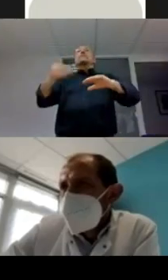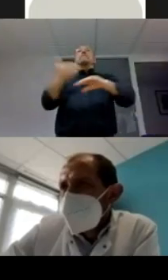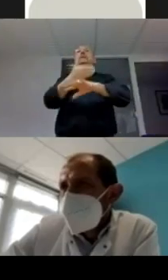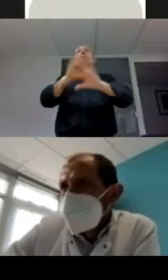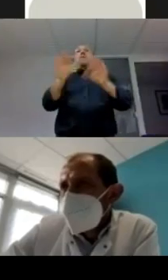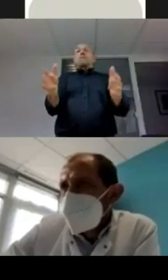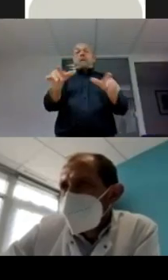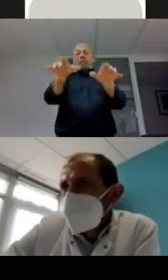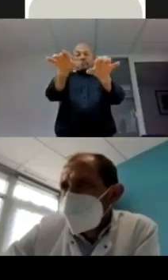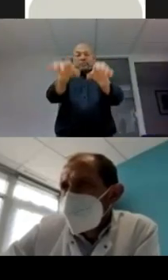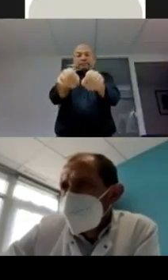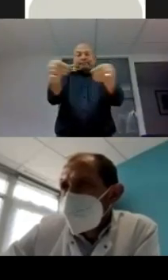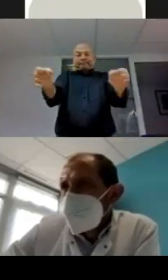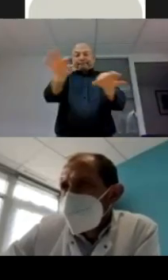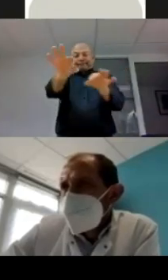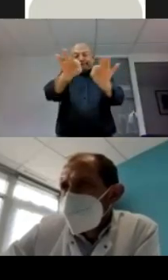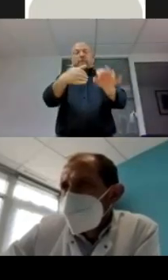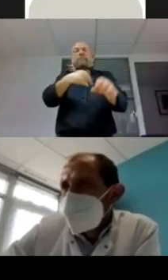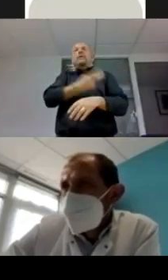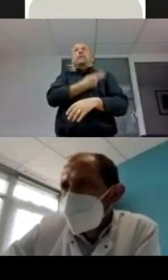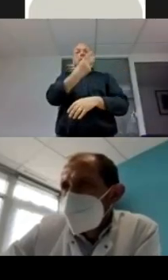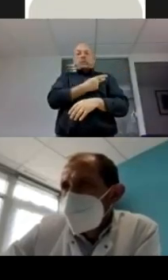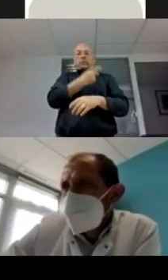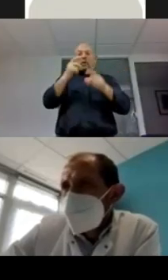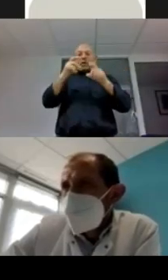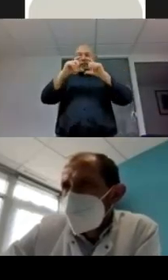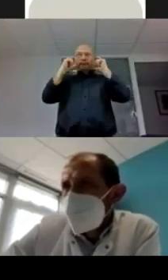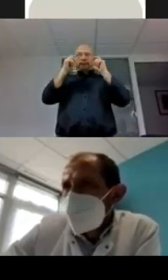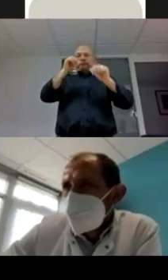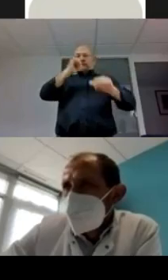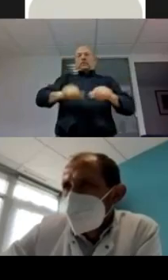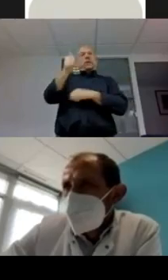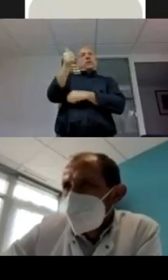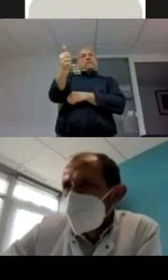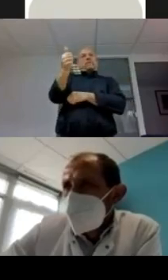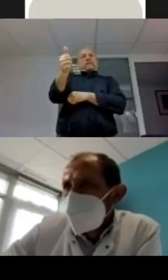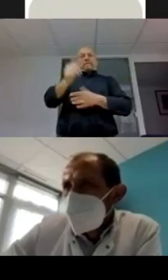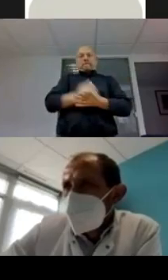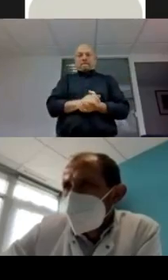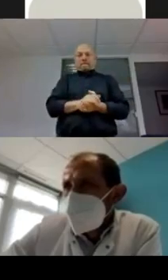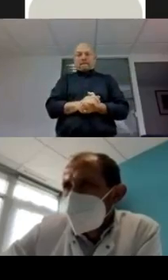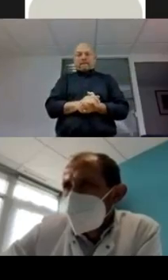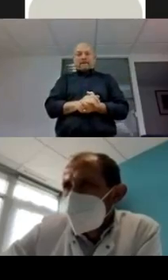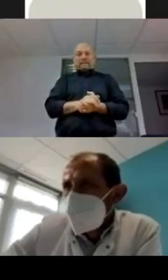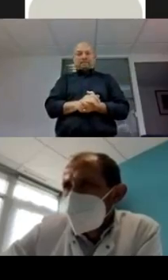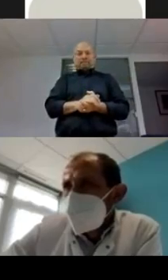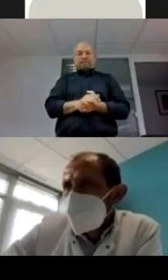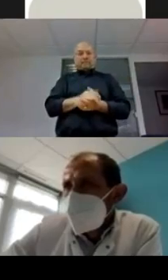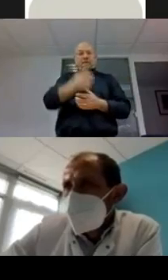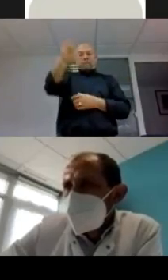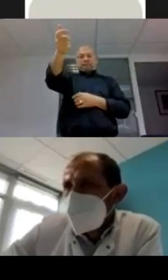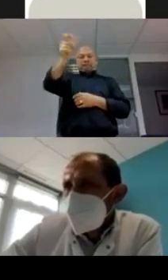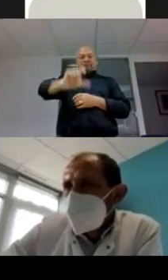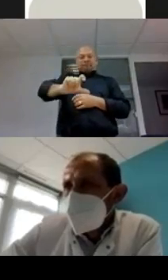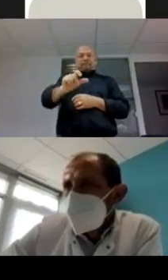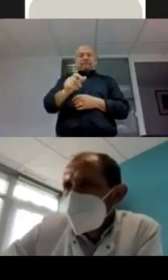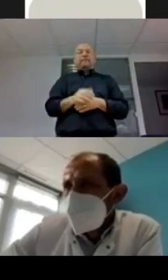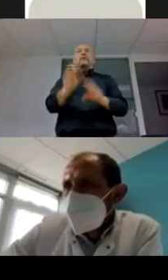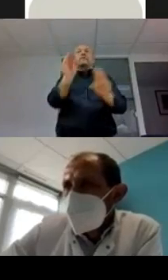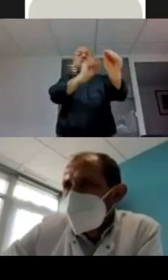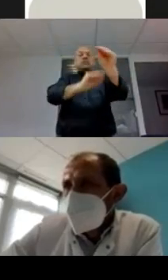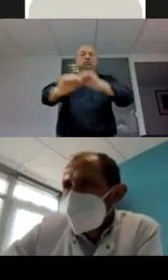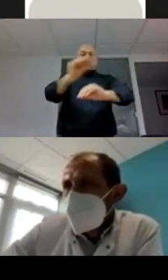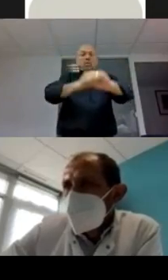Puis, place de la chirurgie dans la prise en charge des cancers colorectaux par le docteur Maël Chalery-Durieux, chirurgien viscéral à la